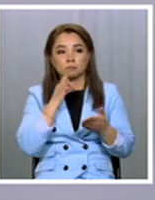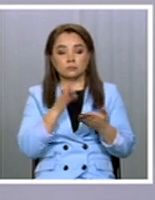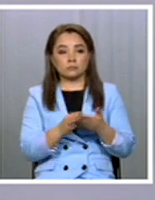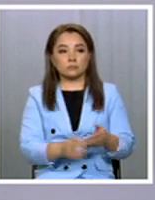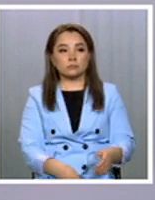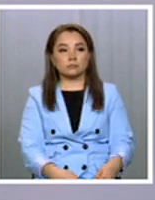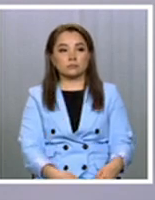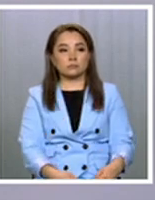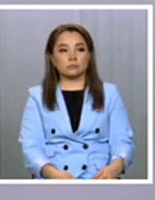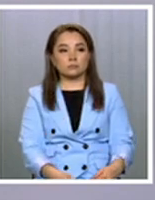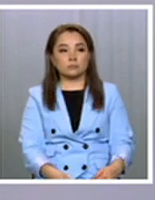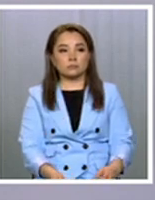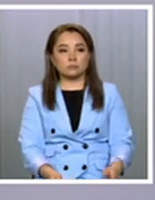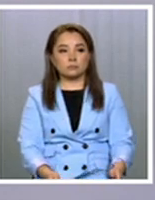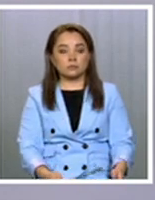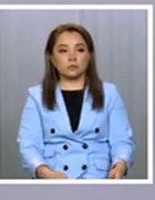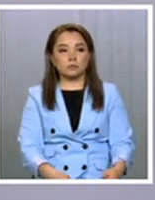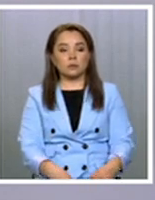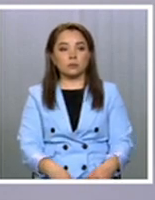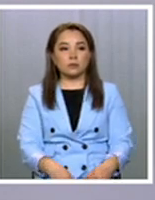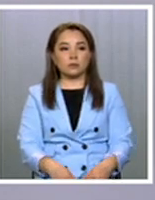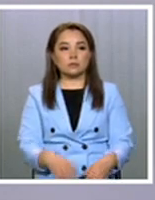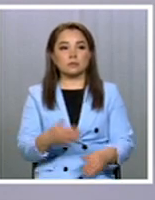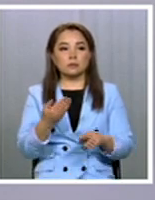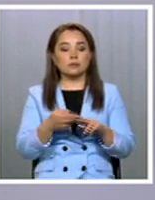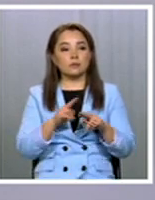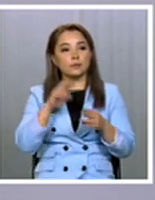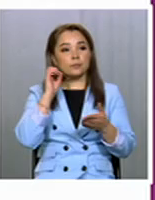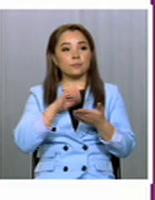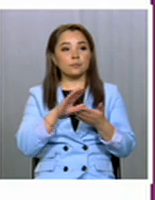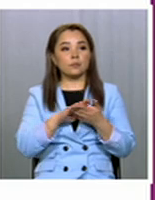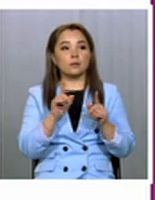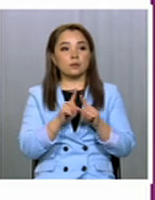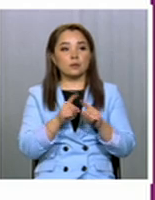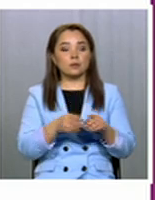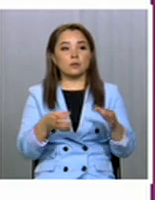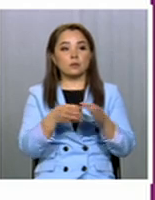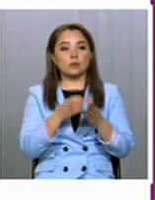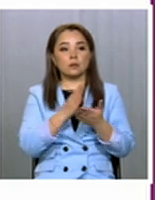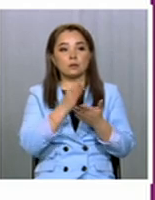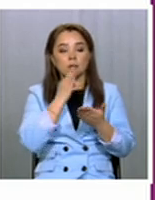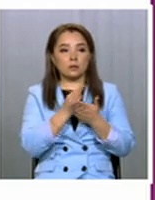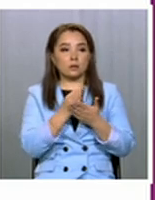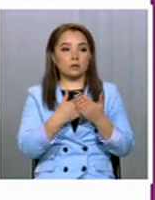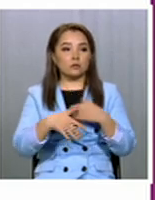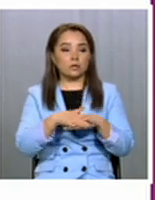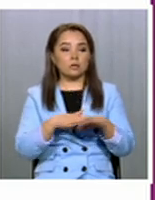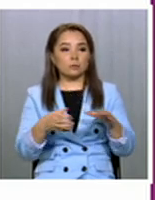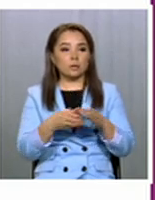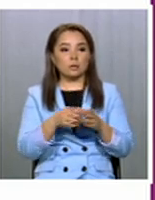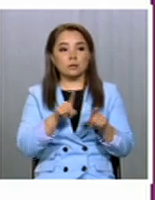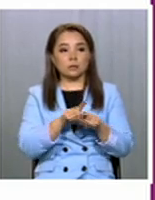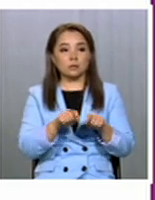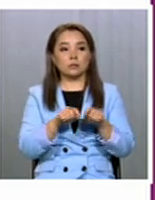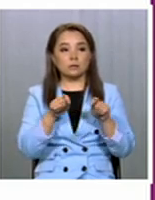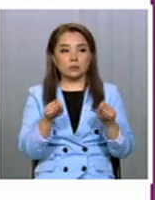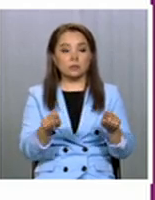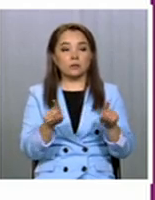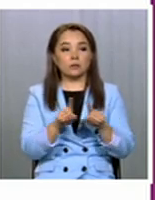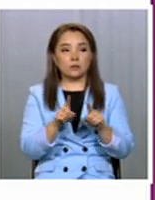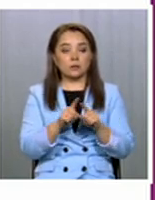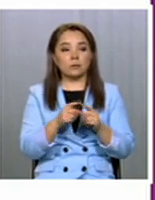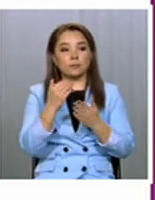Дұрыс. Біз онда циклдық алгоритмді қолданатынбыз, немесе тізбек болғандықтан